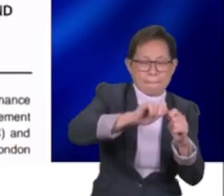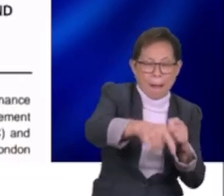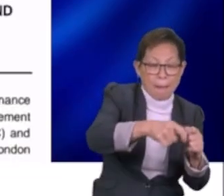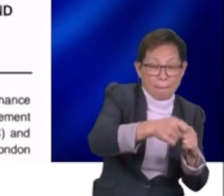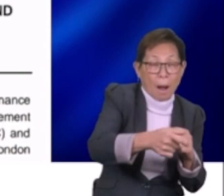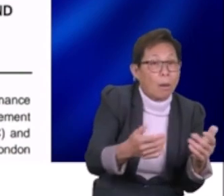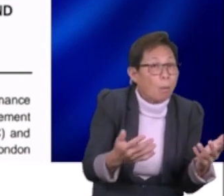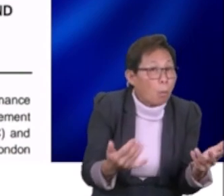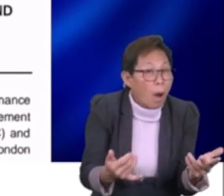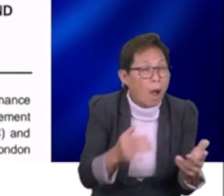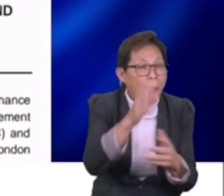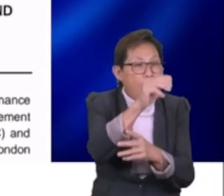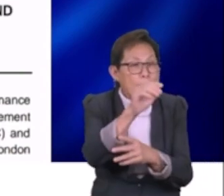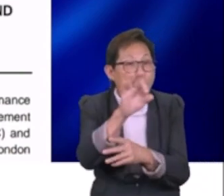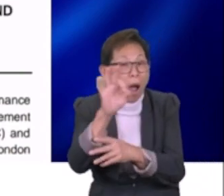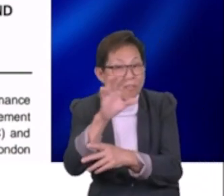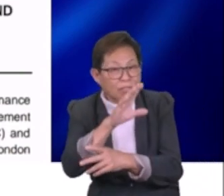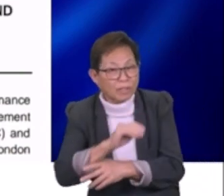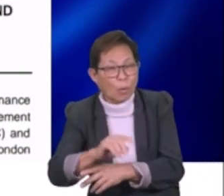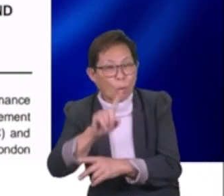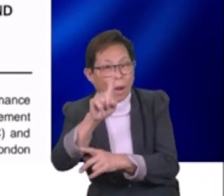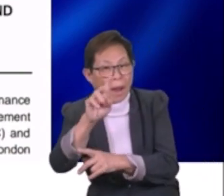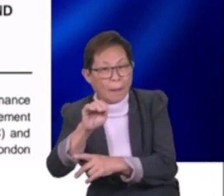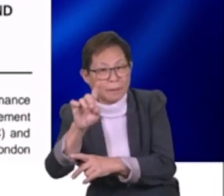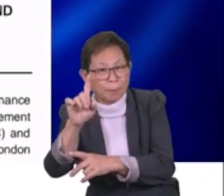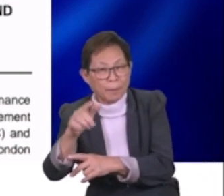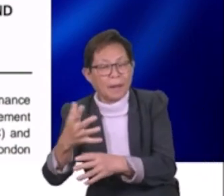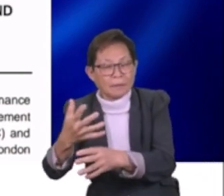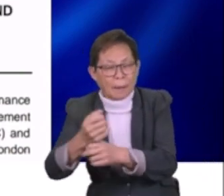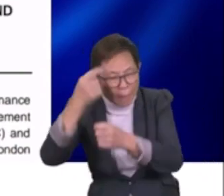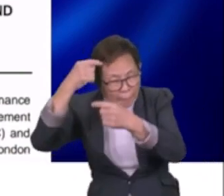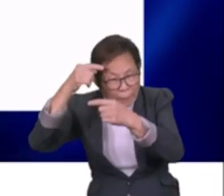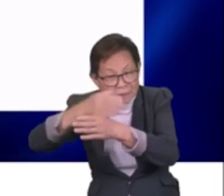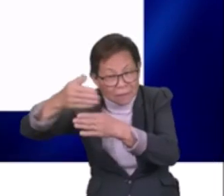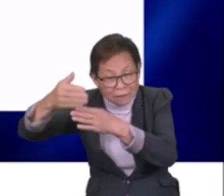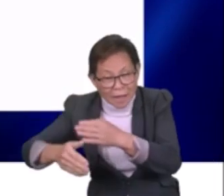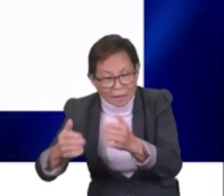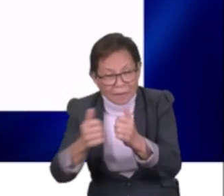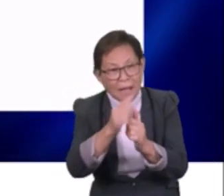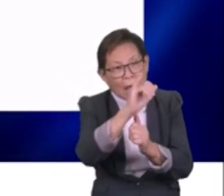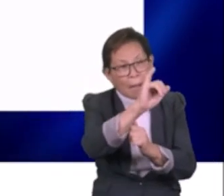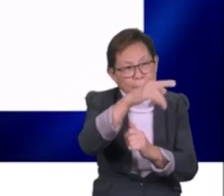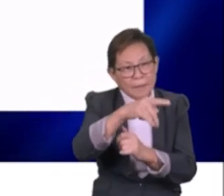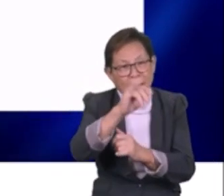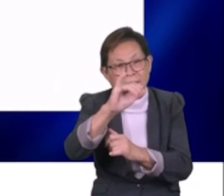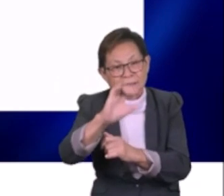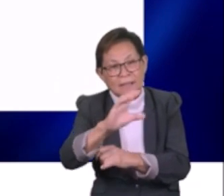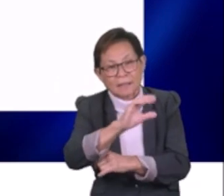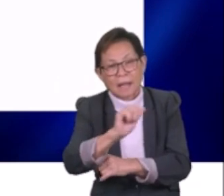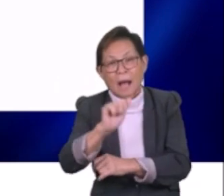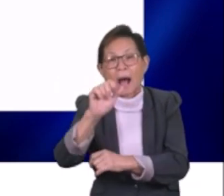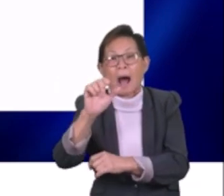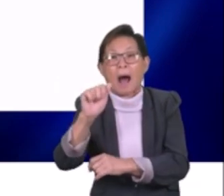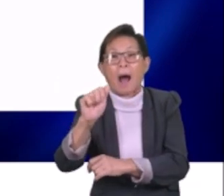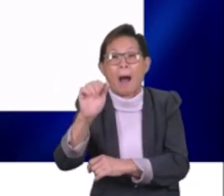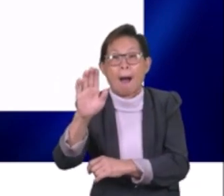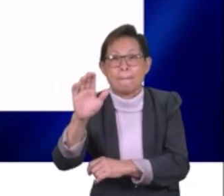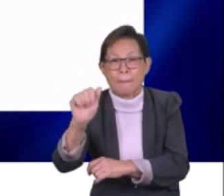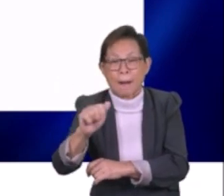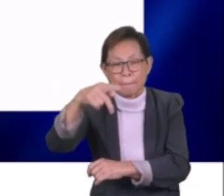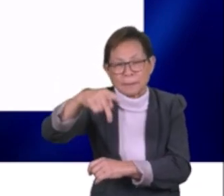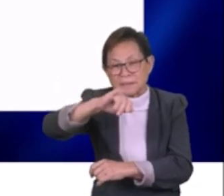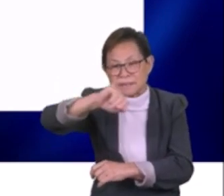dibuat selepas MOF Inch dan 1MDB mencapai penyelesaian dengan IPIC dan Abar PJS